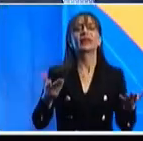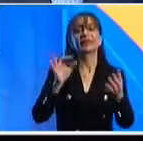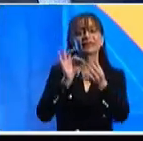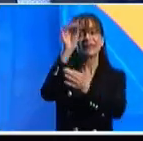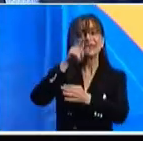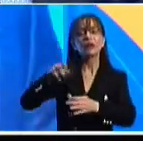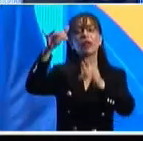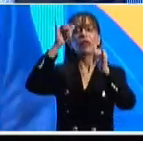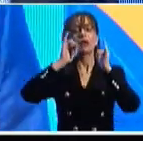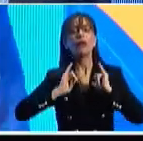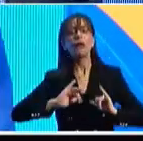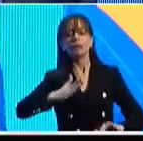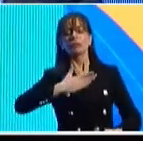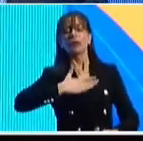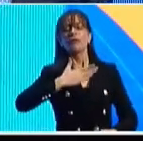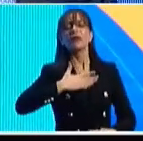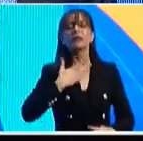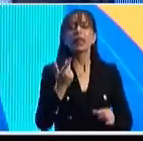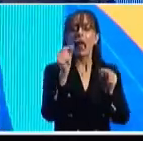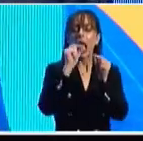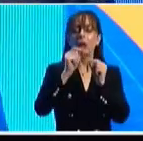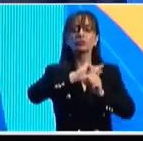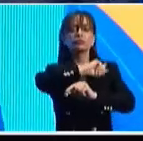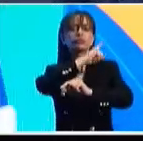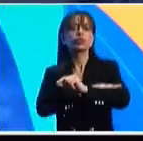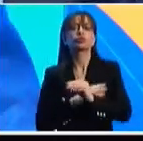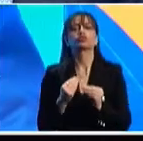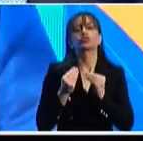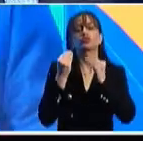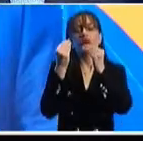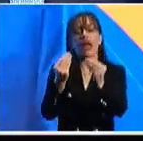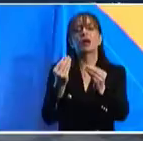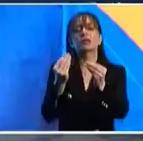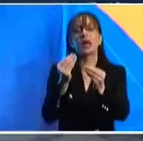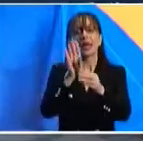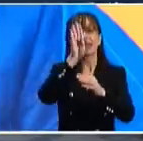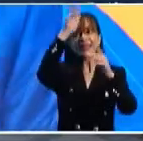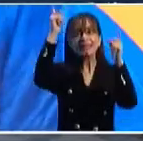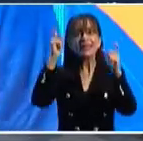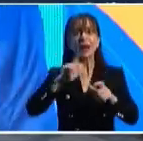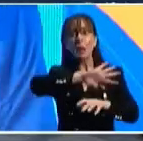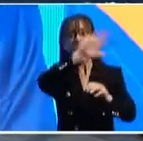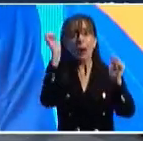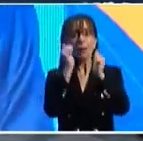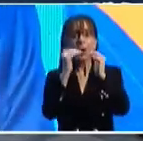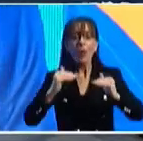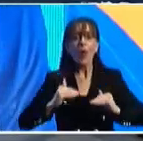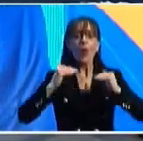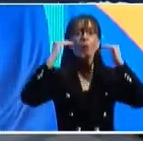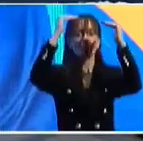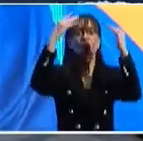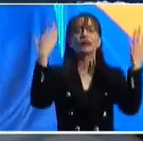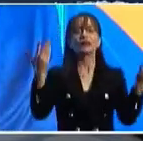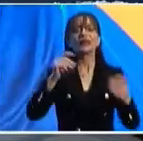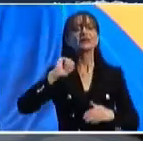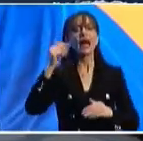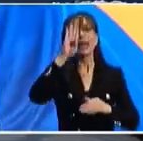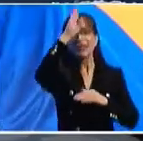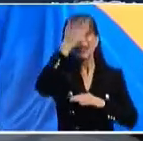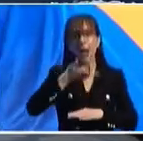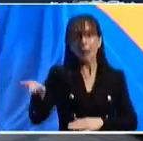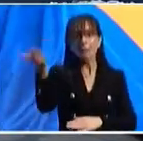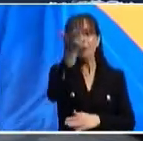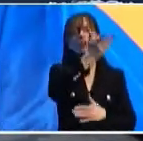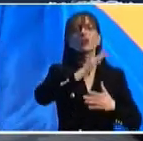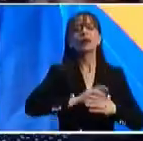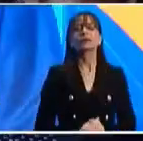aldıracağız. Ekonomimizi güçlendireceğiz ve İstanbul'umuzu hep birlikte yükselteceğiz. Değerli İstanbullular, her şeyi